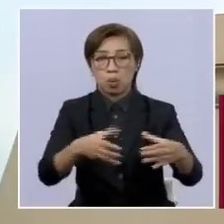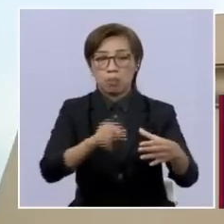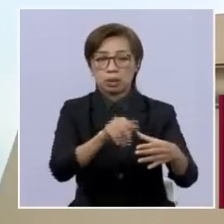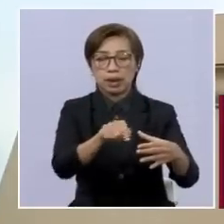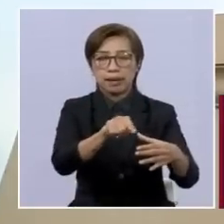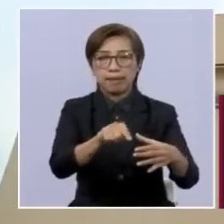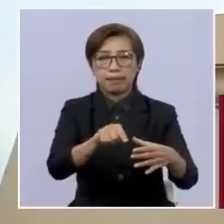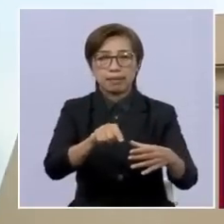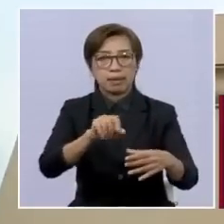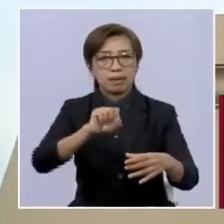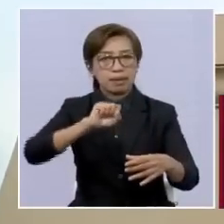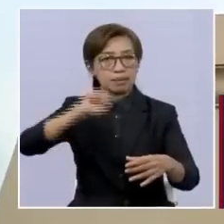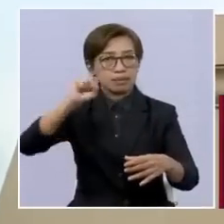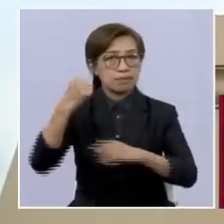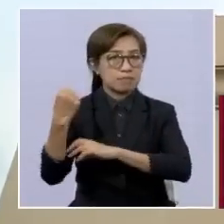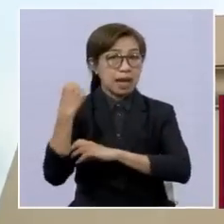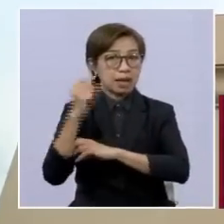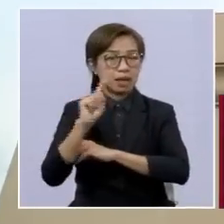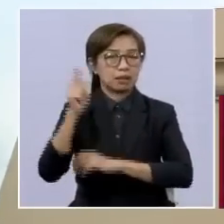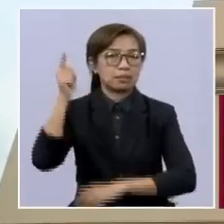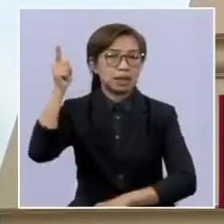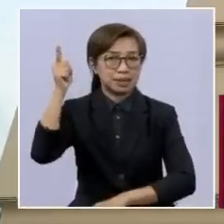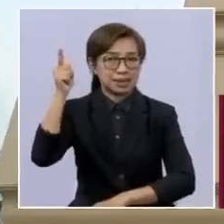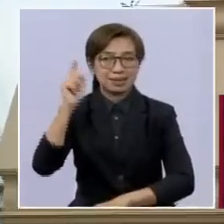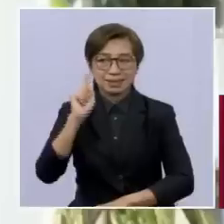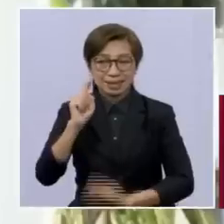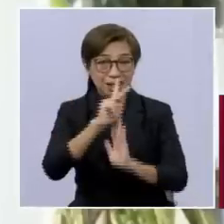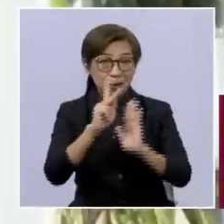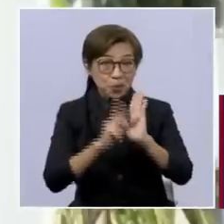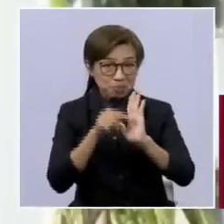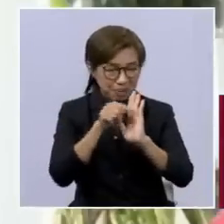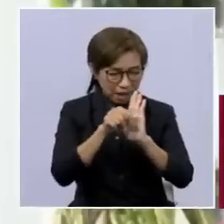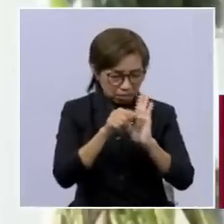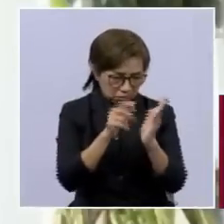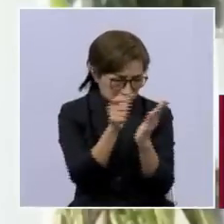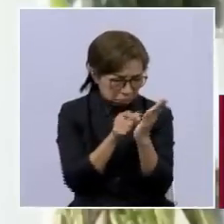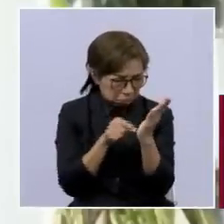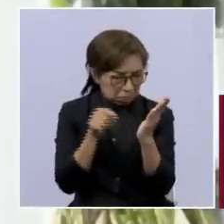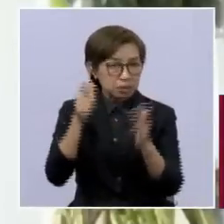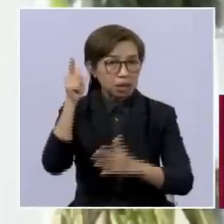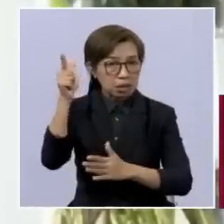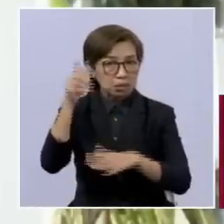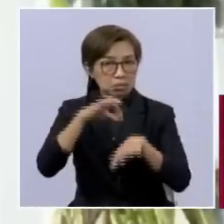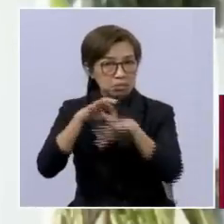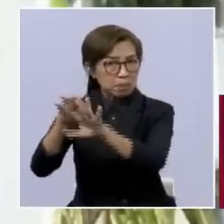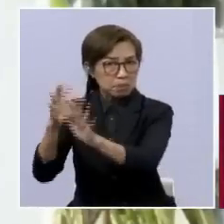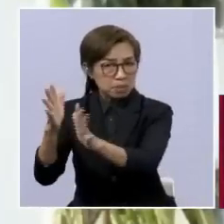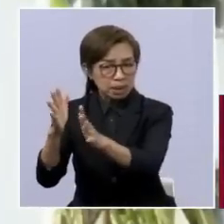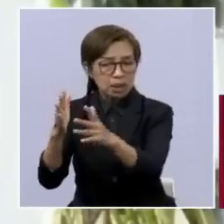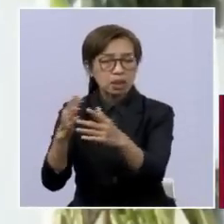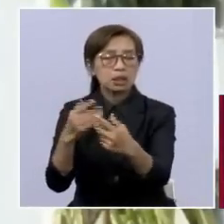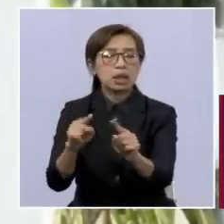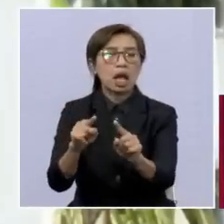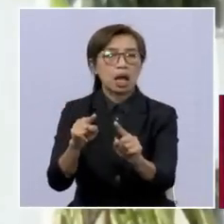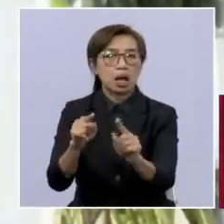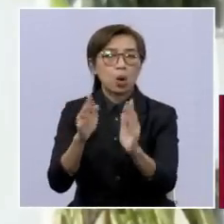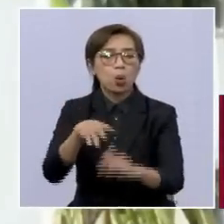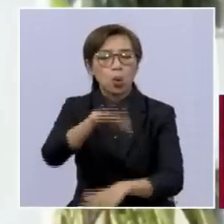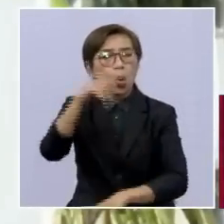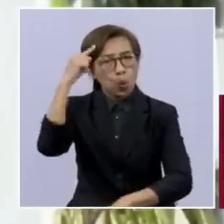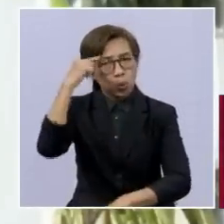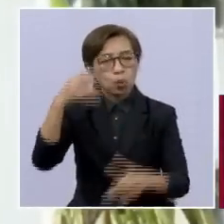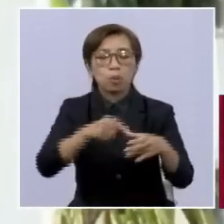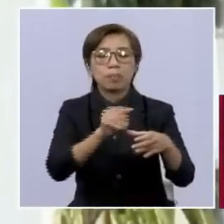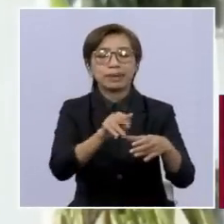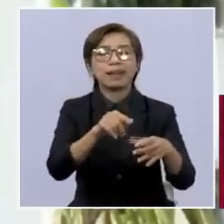แม้จะไม่ได้เกี่ยวข้องในทางกฎหมายกับพรรคเพื่อไทยไม่ได้มีตำแหน่งอะไรในพรรคแต่ว่าคุณทักษิณก็ยังเป็นสัญลักษณ์ที่สำคัญของพ